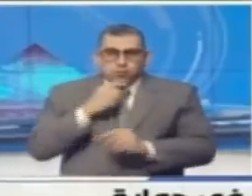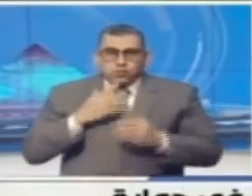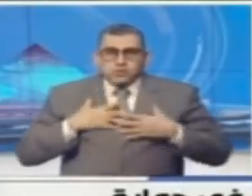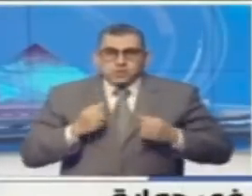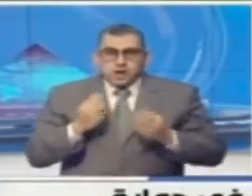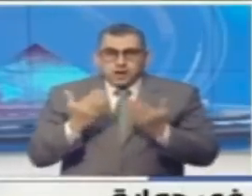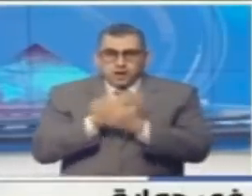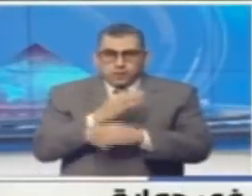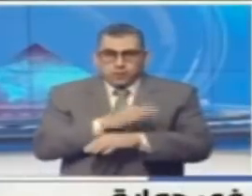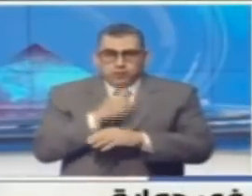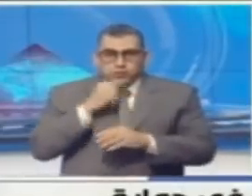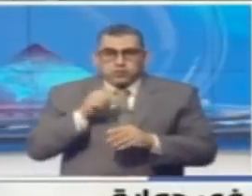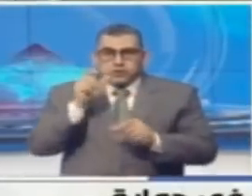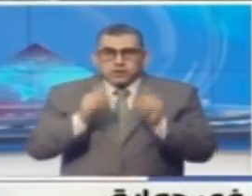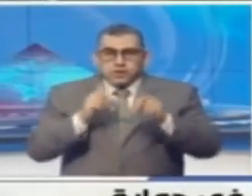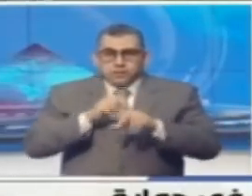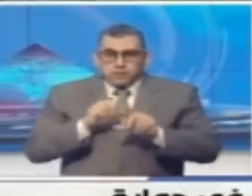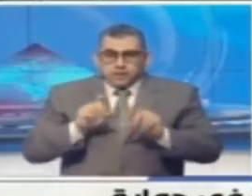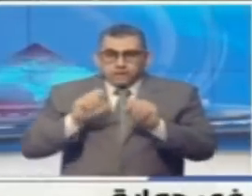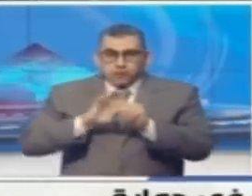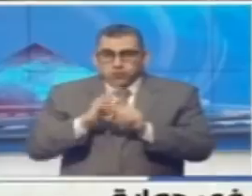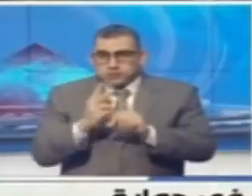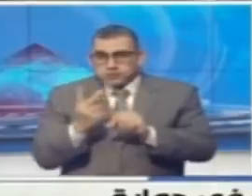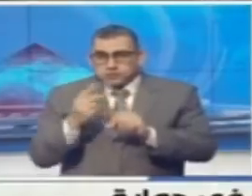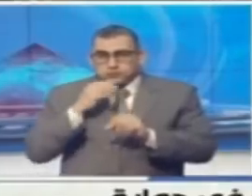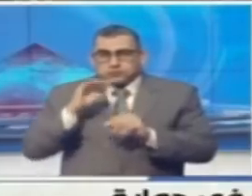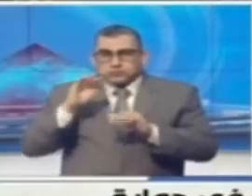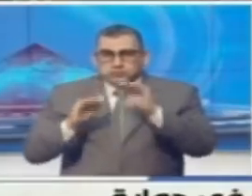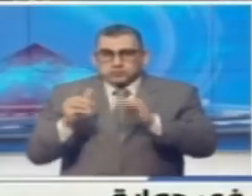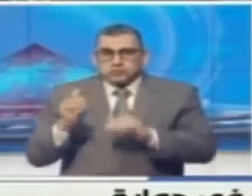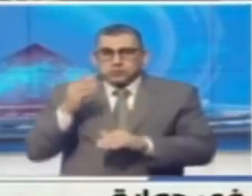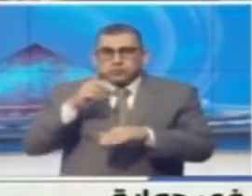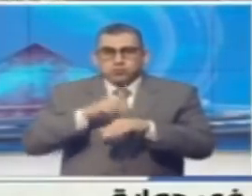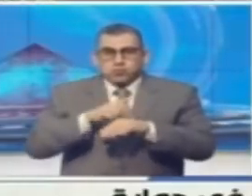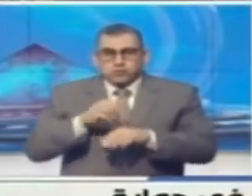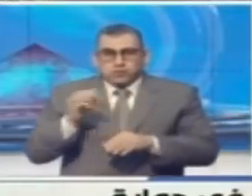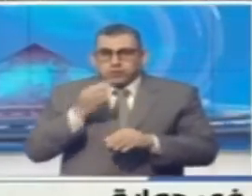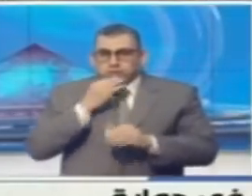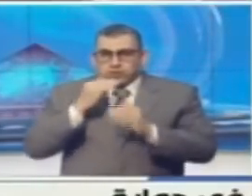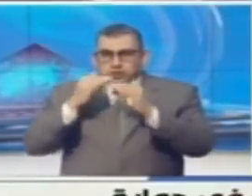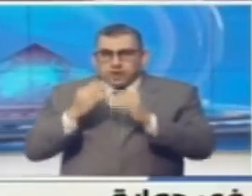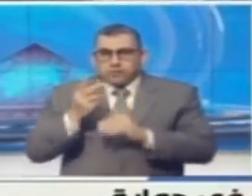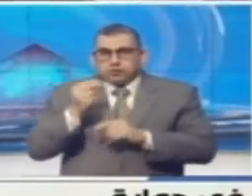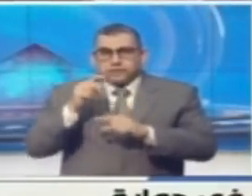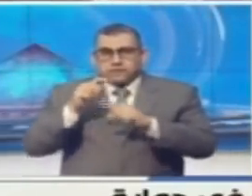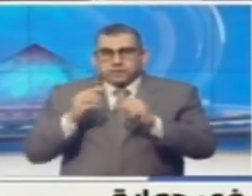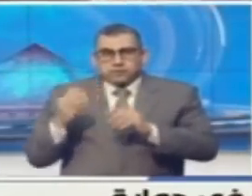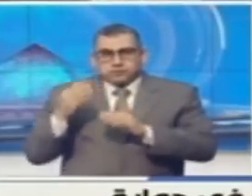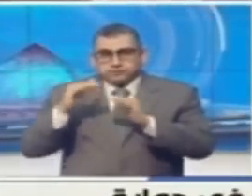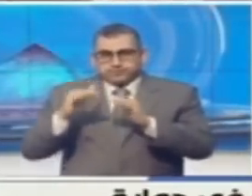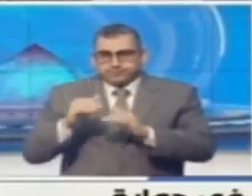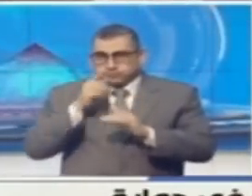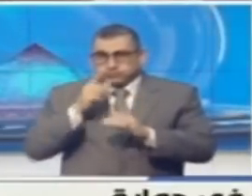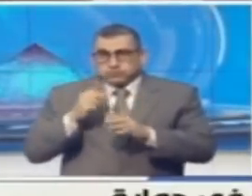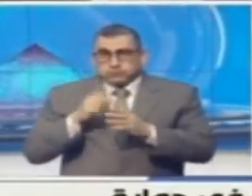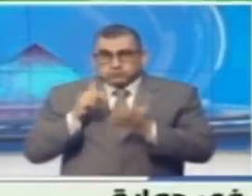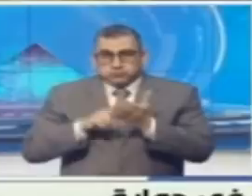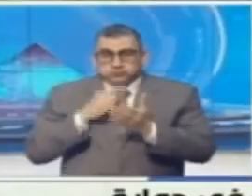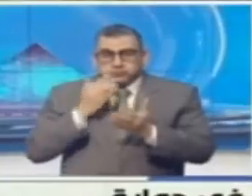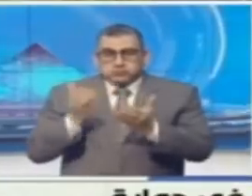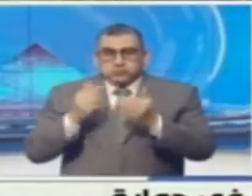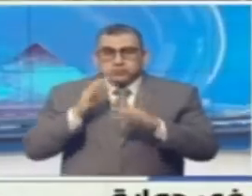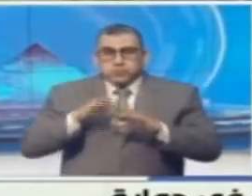أن المصابين بهذا المتحور قل احتياجهم للذهاب للمستشفيات بنسبة 20%، كما قل الاحتياج